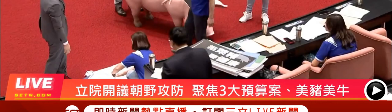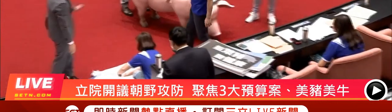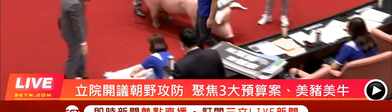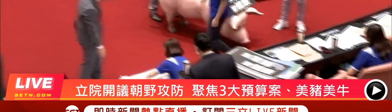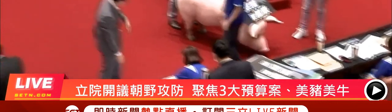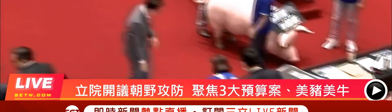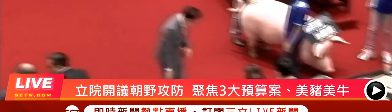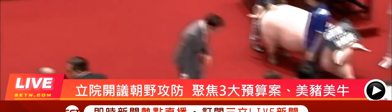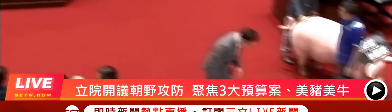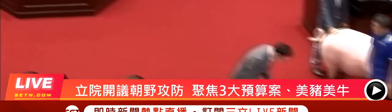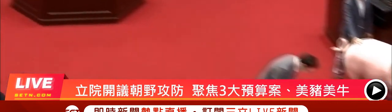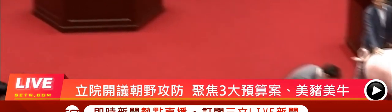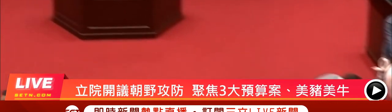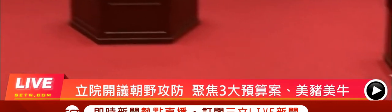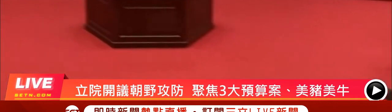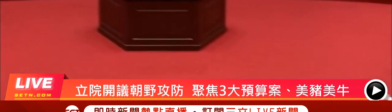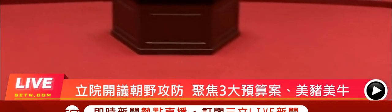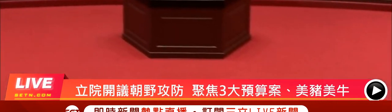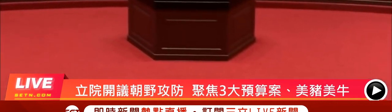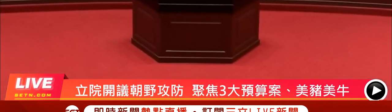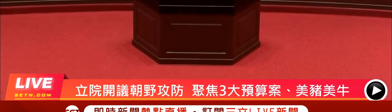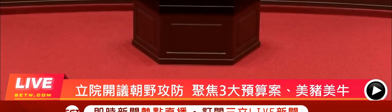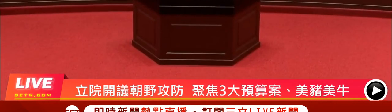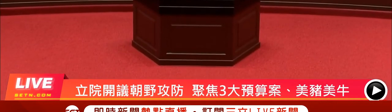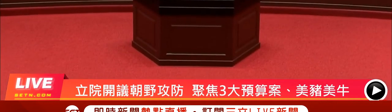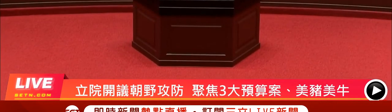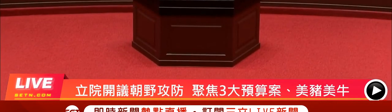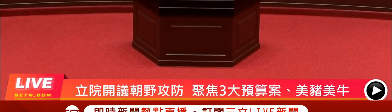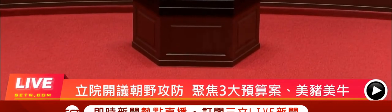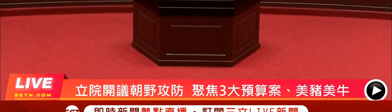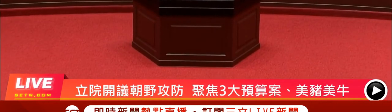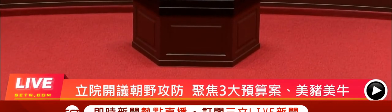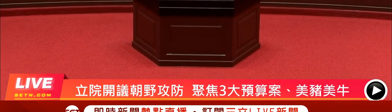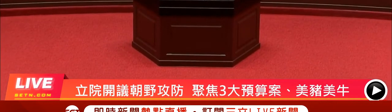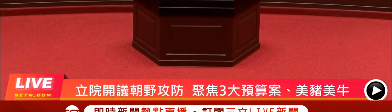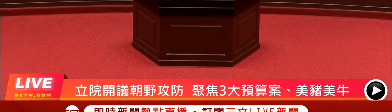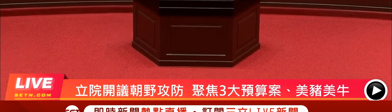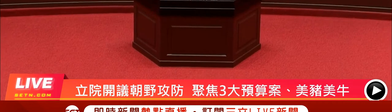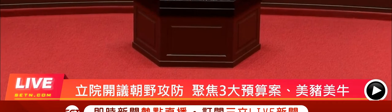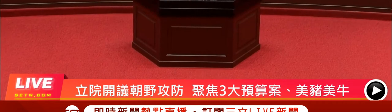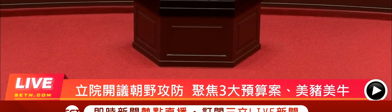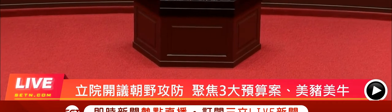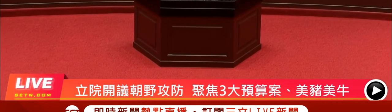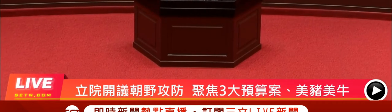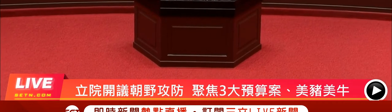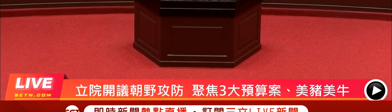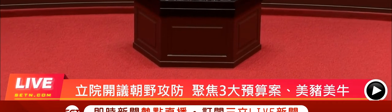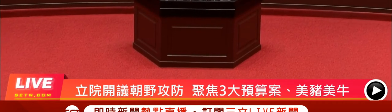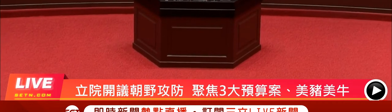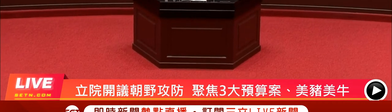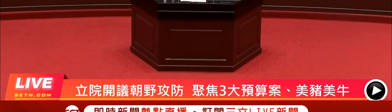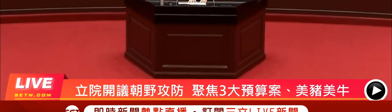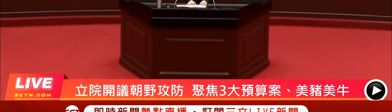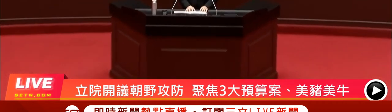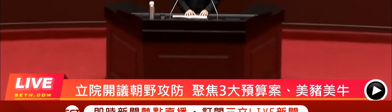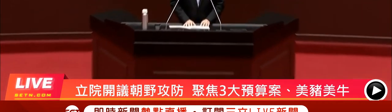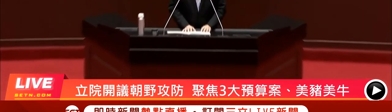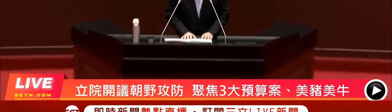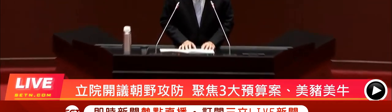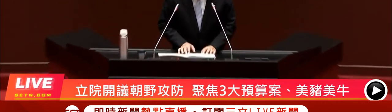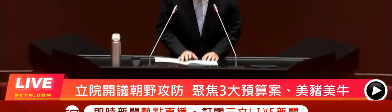尤院长、各位委员先进，大家好。正常应贵院邀请，